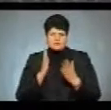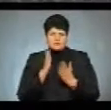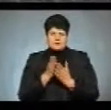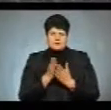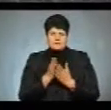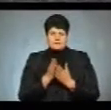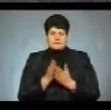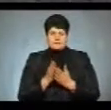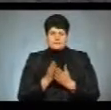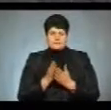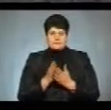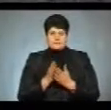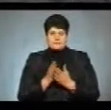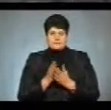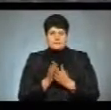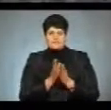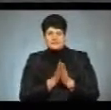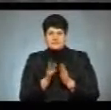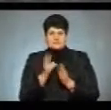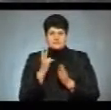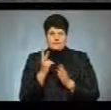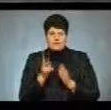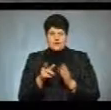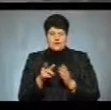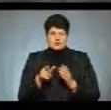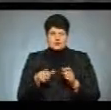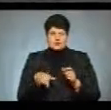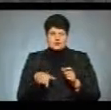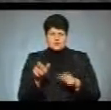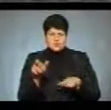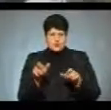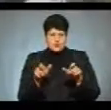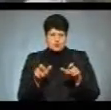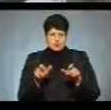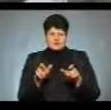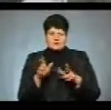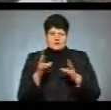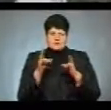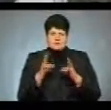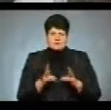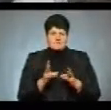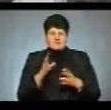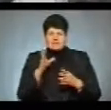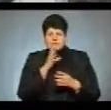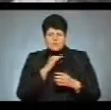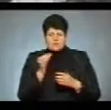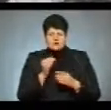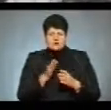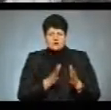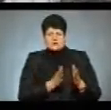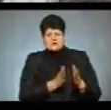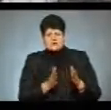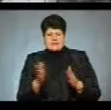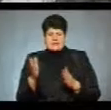пішла на одну... На двосторонню пішла, там небезпечний участок. Він не справився, він пішов, його